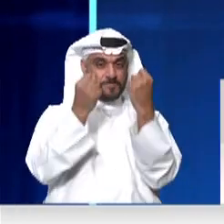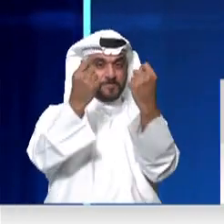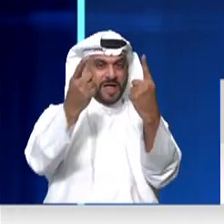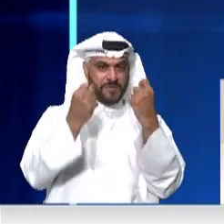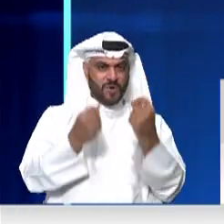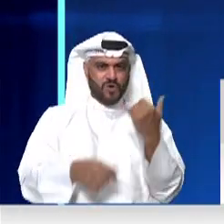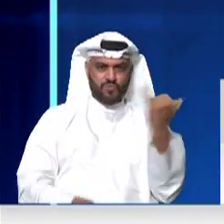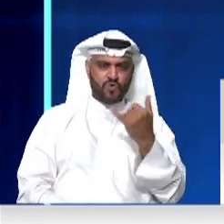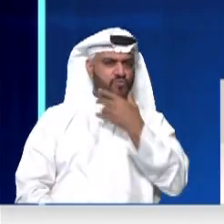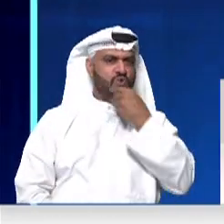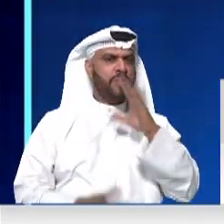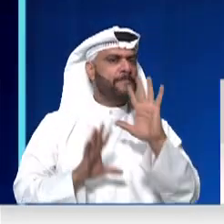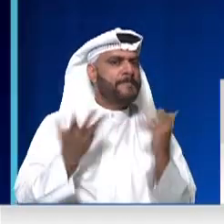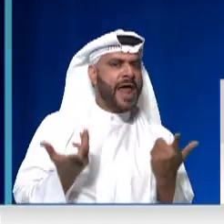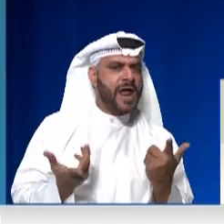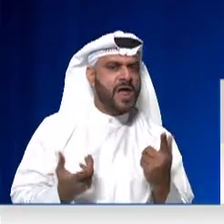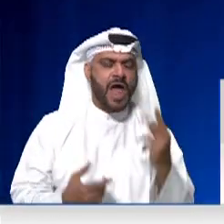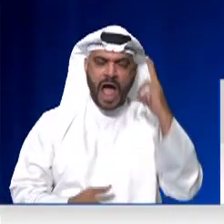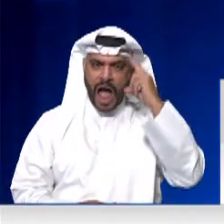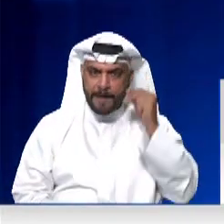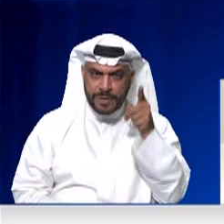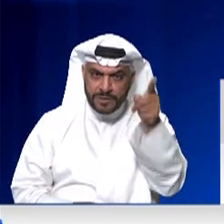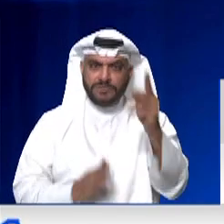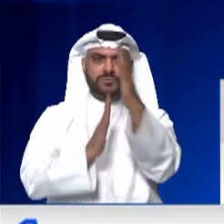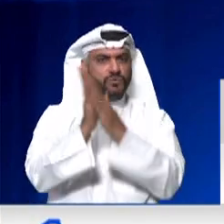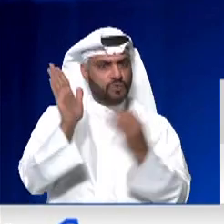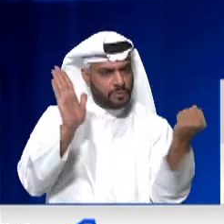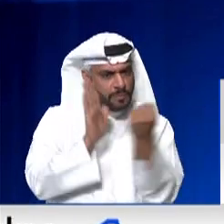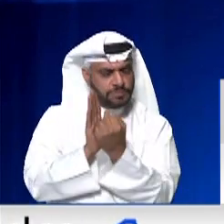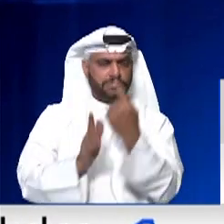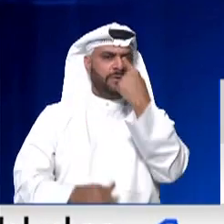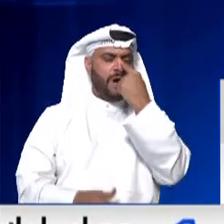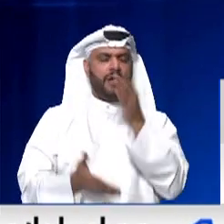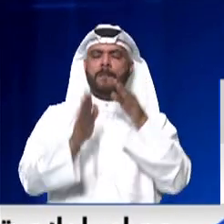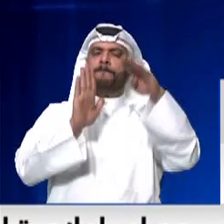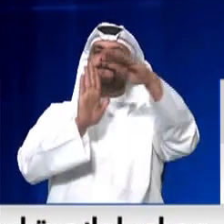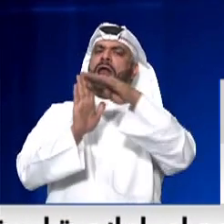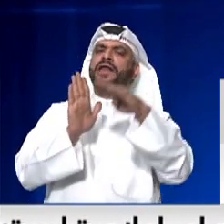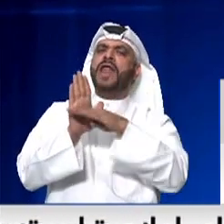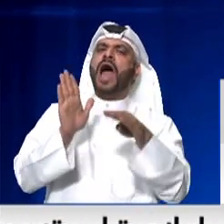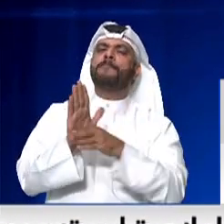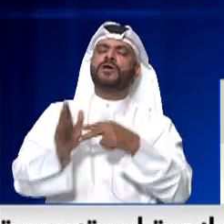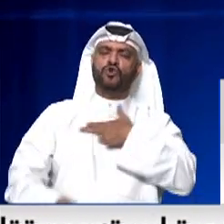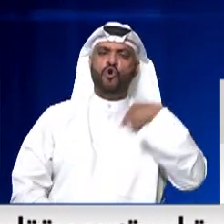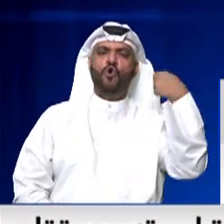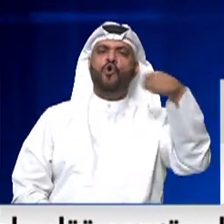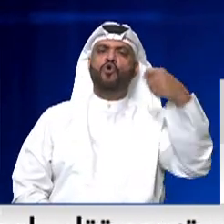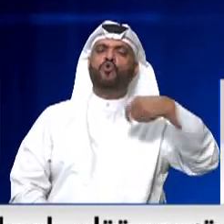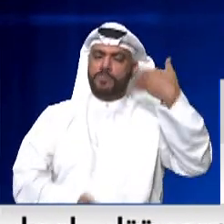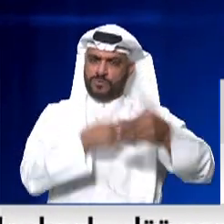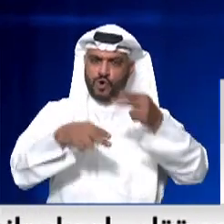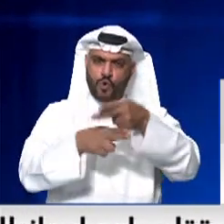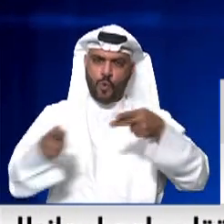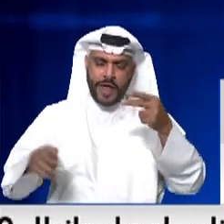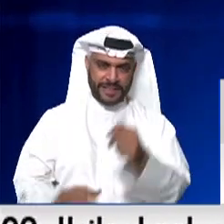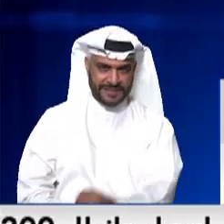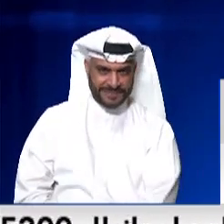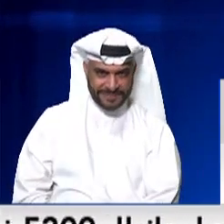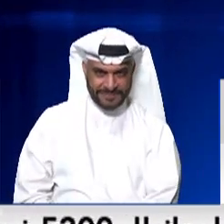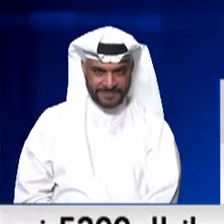على احتياجات المواطنين كأحد أهم الأولويات في برنامج عمل حكومة دولة الكويت.